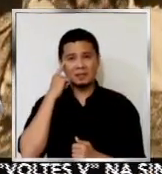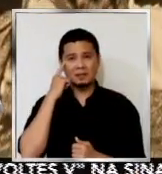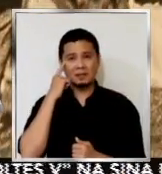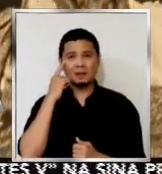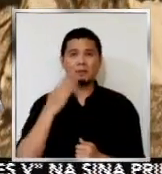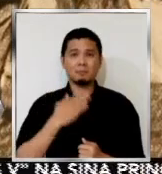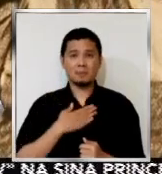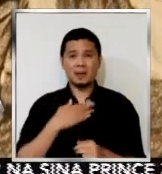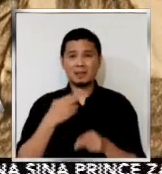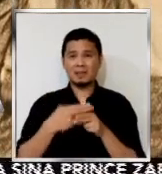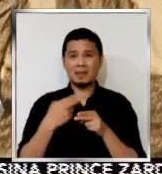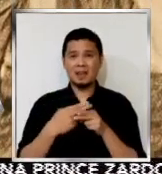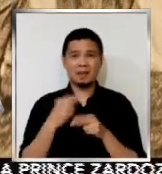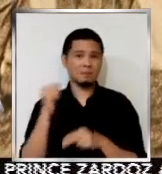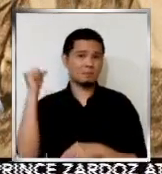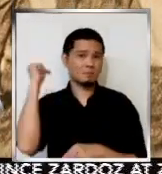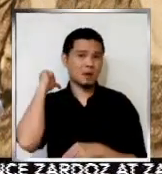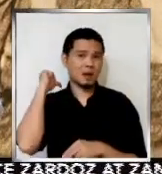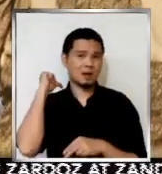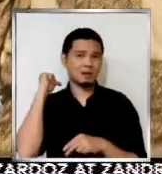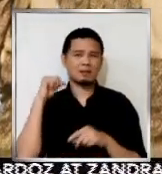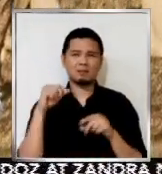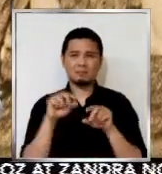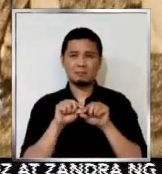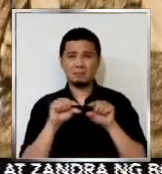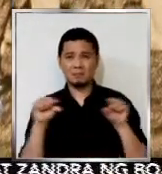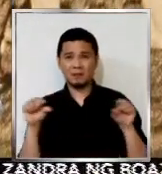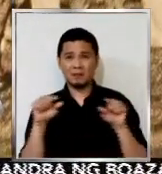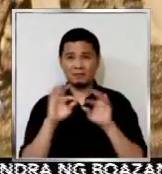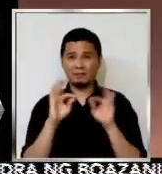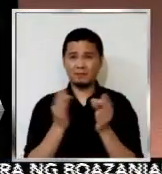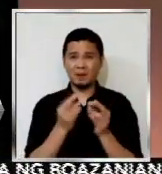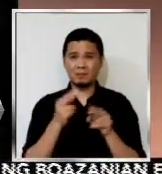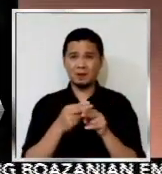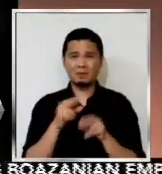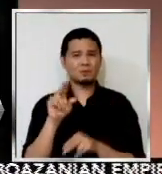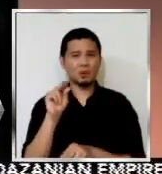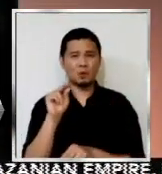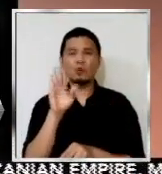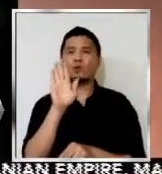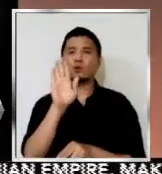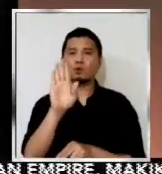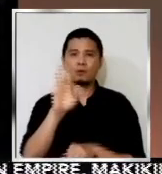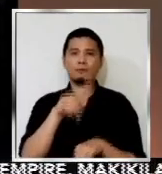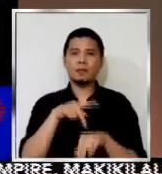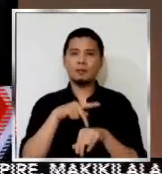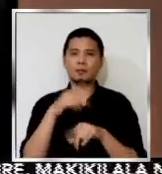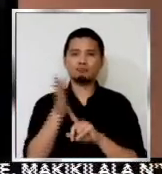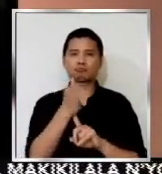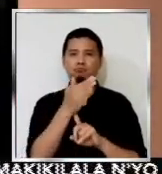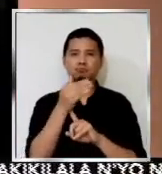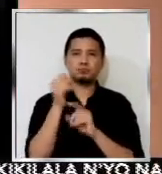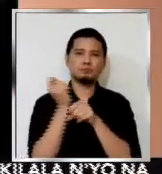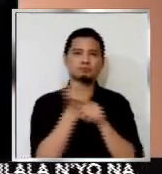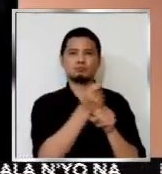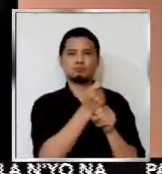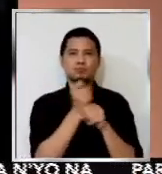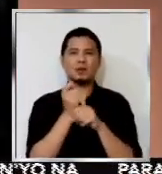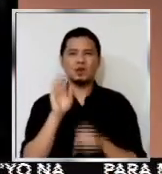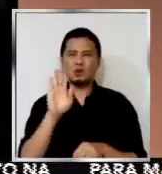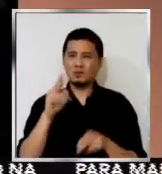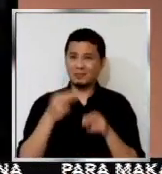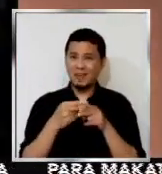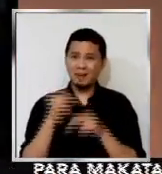the flag in front that you're representing. Never mind that name at the back. It's the country